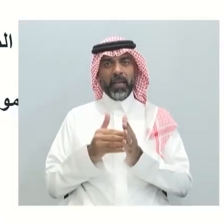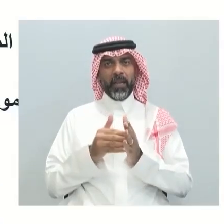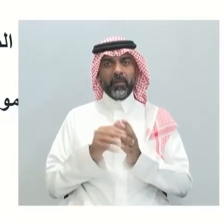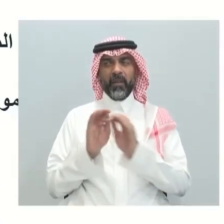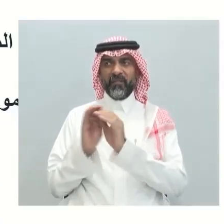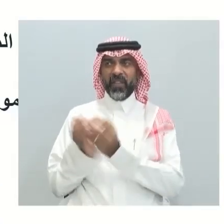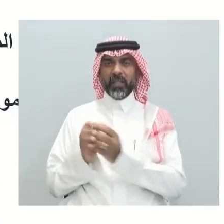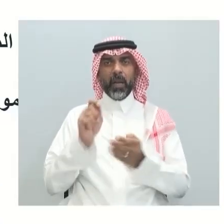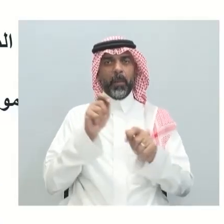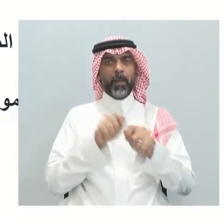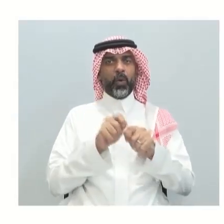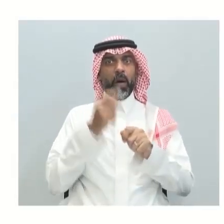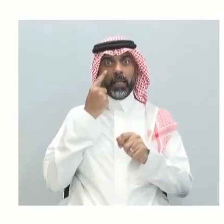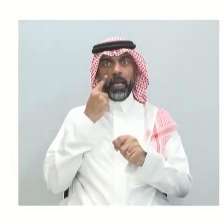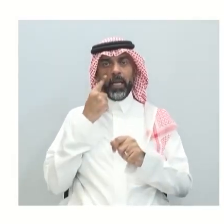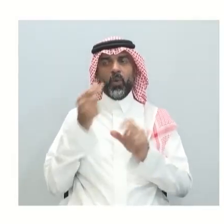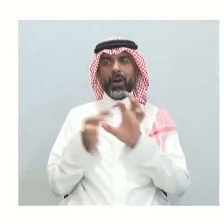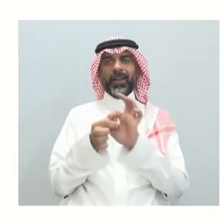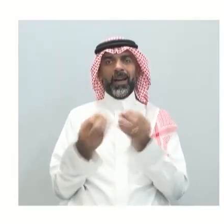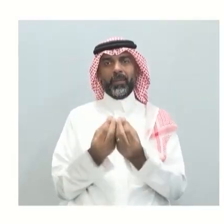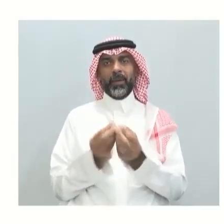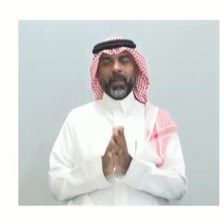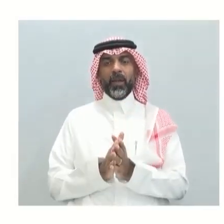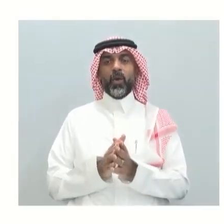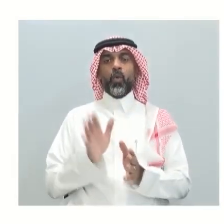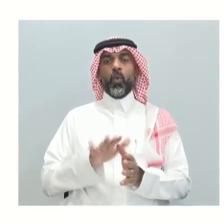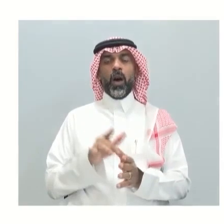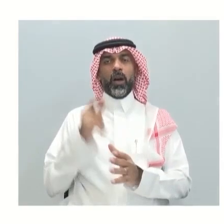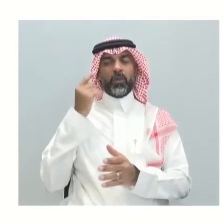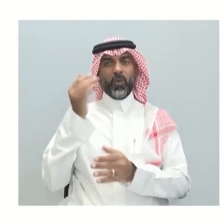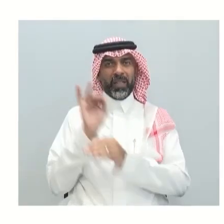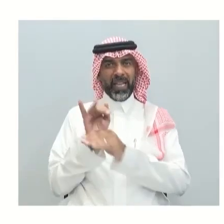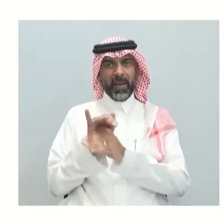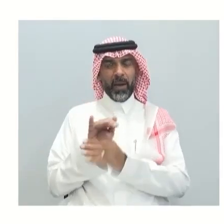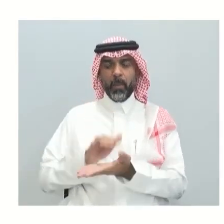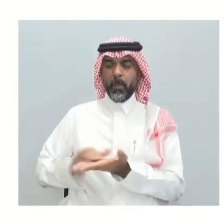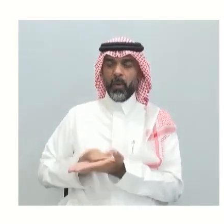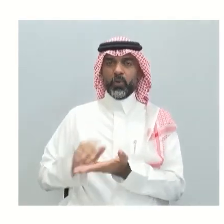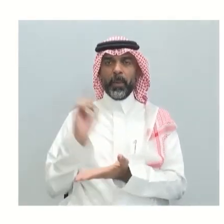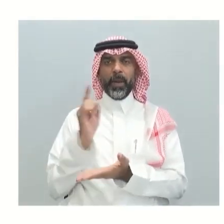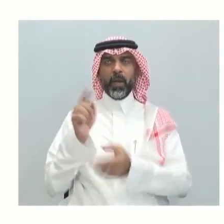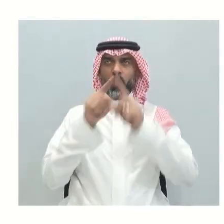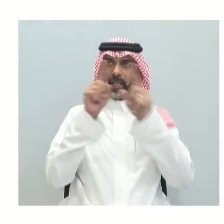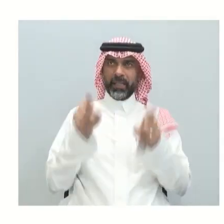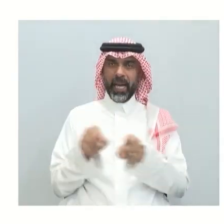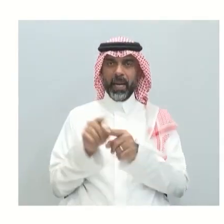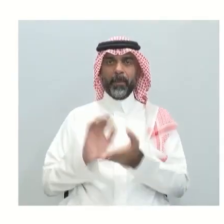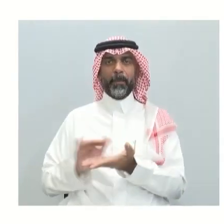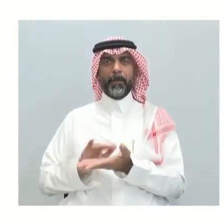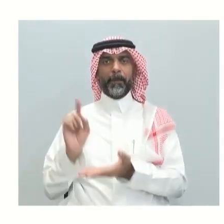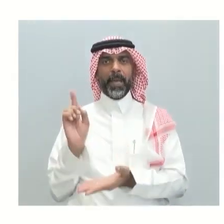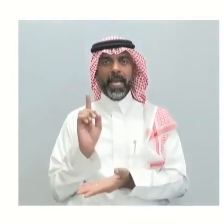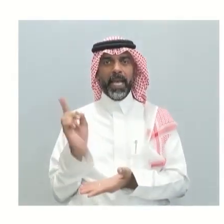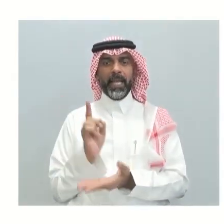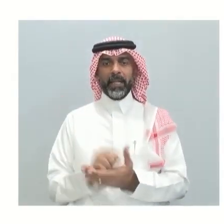المخلوقات الحيه وعلاقاتها المتبادله عندما تكلمنا عن الموطن البيئي الاطار البيئي ما هو الفرق ما بين الموطن البيئي